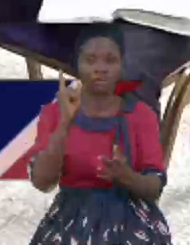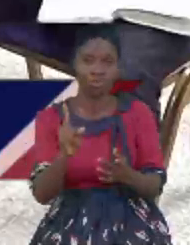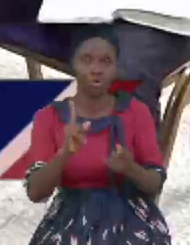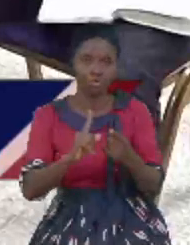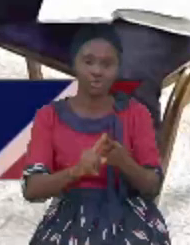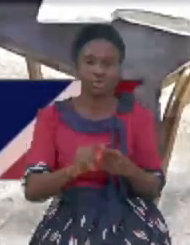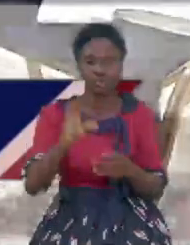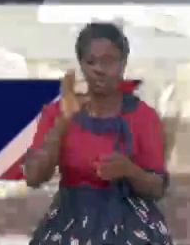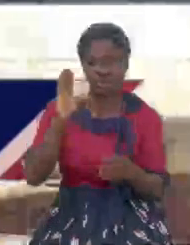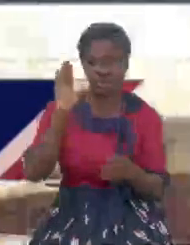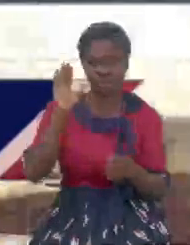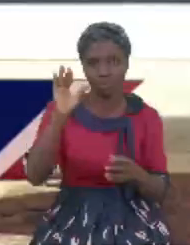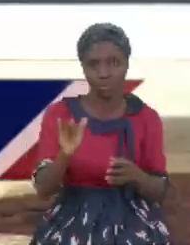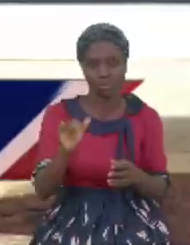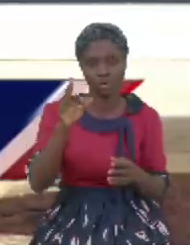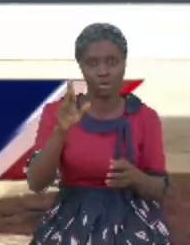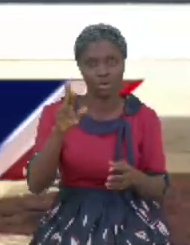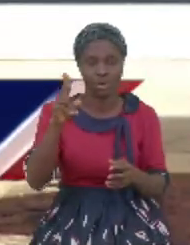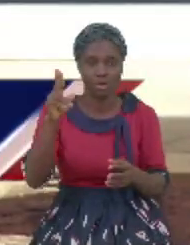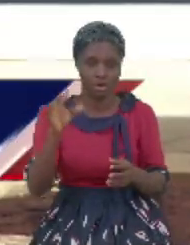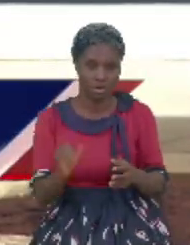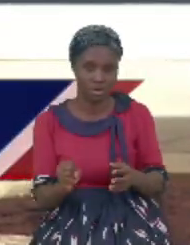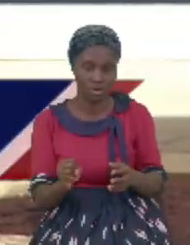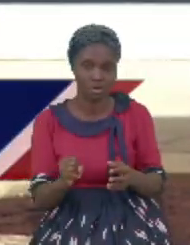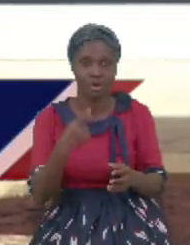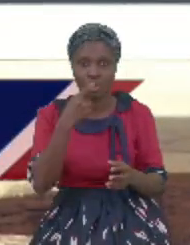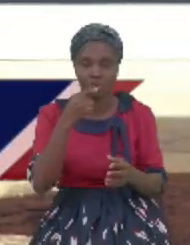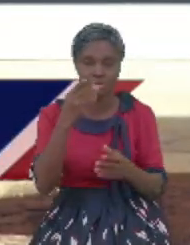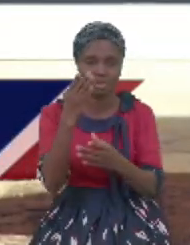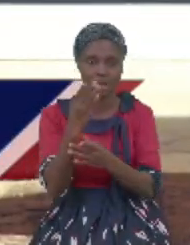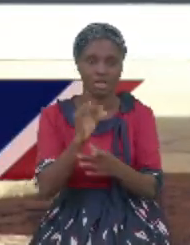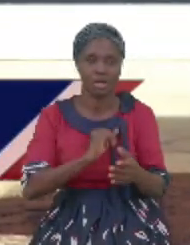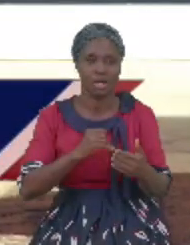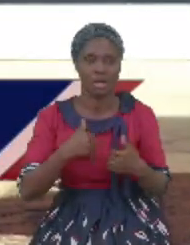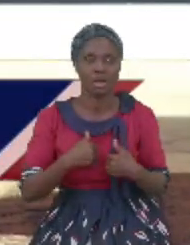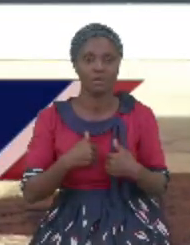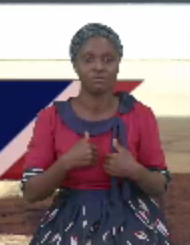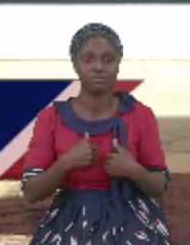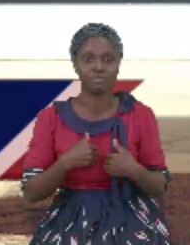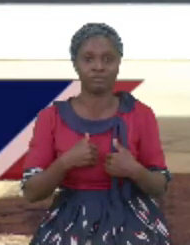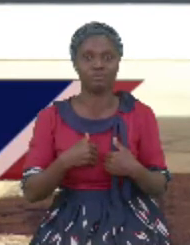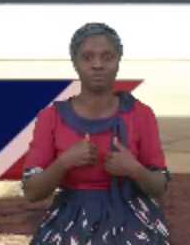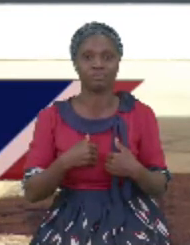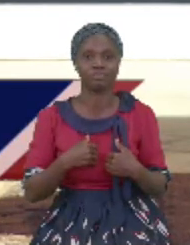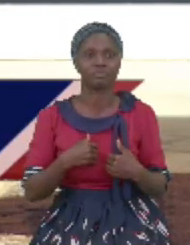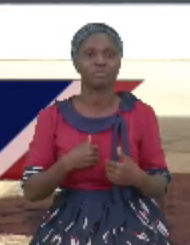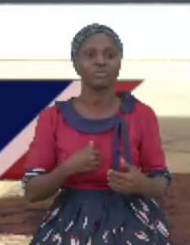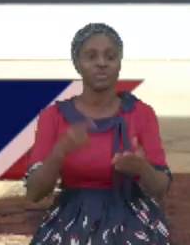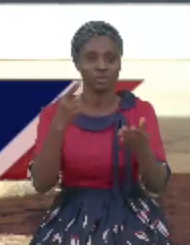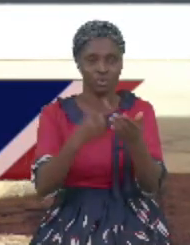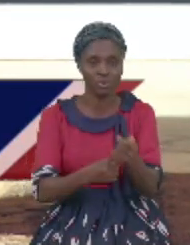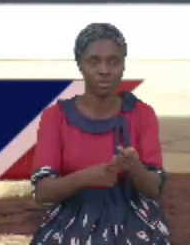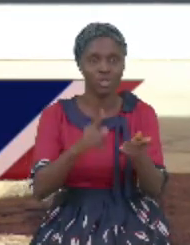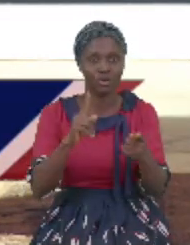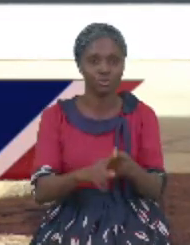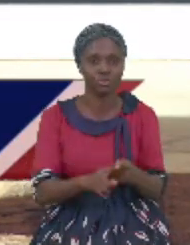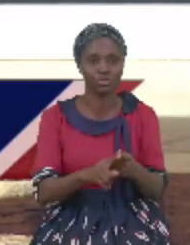Cyrus, qu'il tient par la main pour terrasser les nations devant lui et